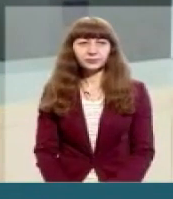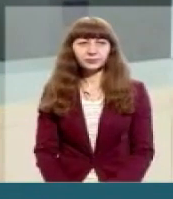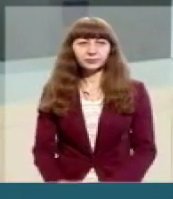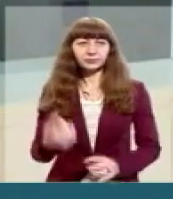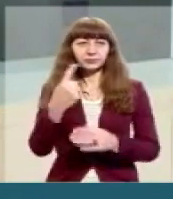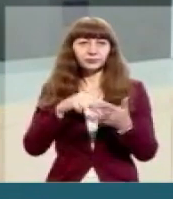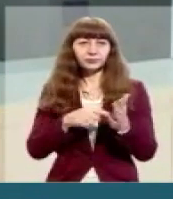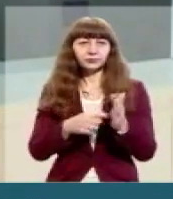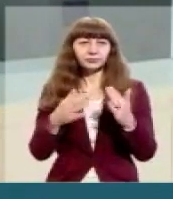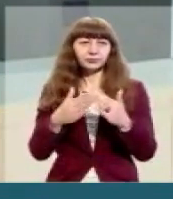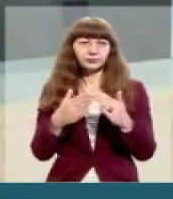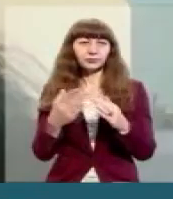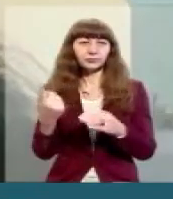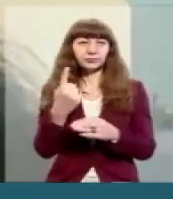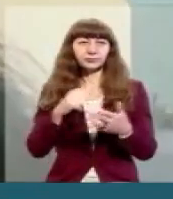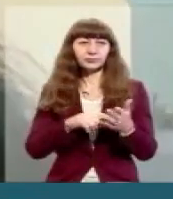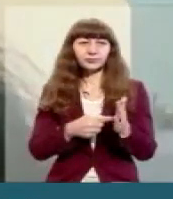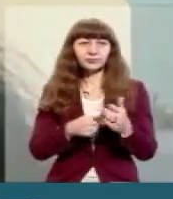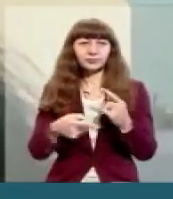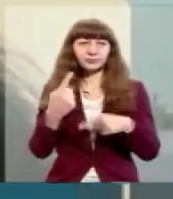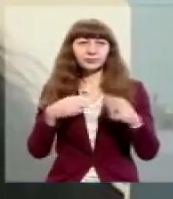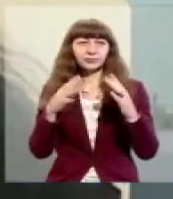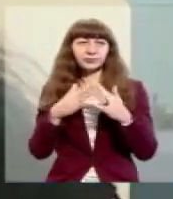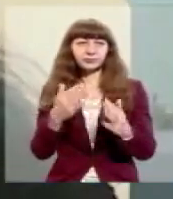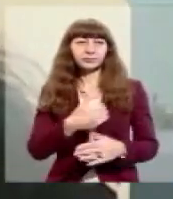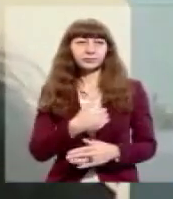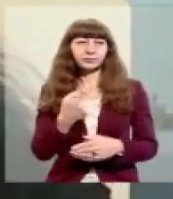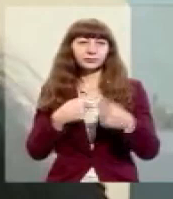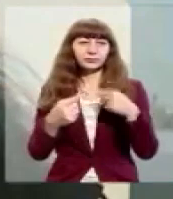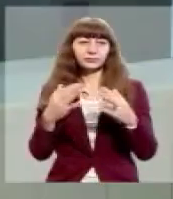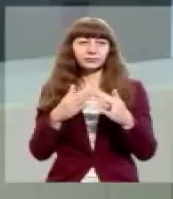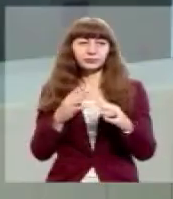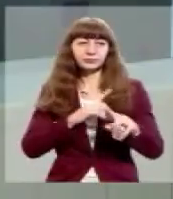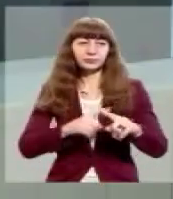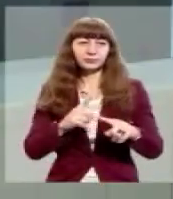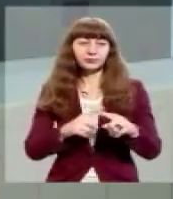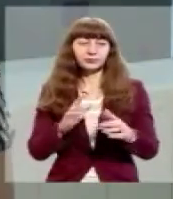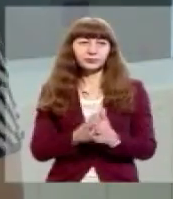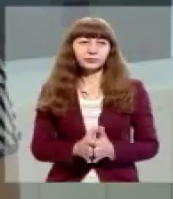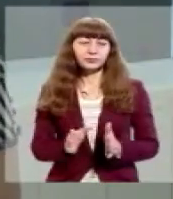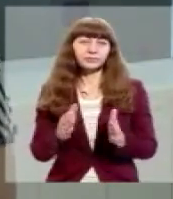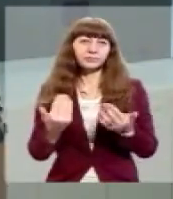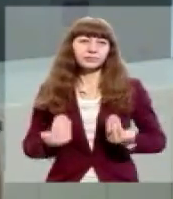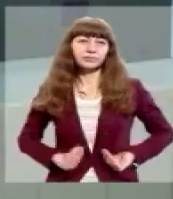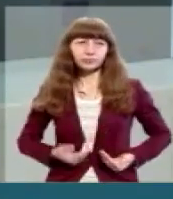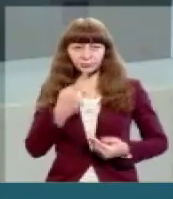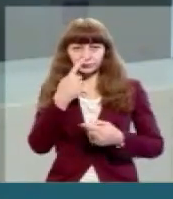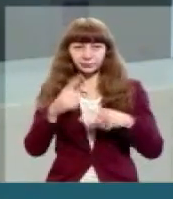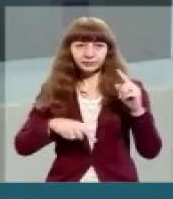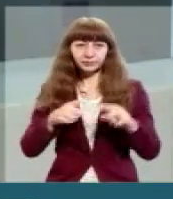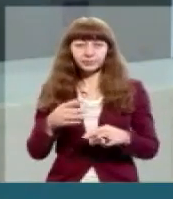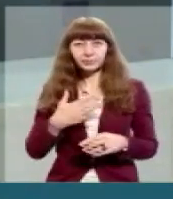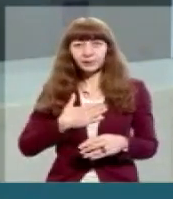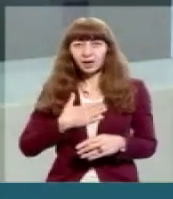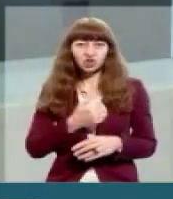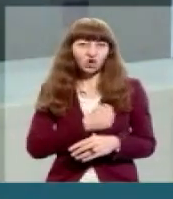Инин жалғыз ғана мақсатым бар, ол үйге оралу. Жақындарыммен тезірек қауышсам деймін. Жасаған қателігім үшін қатты өкінем. Дегенмен бұл